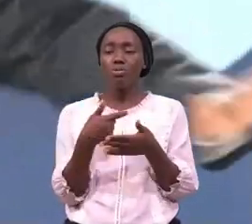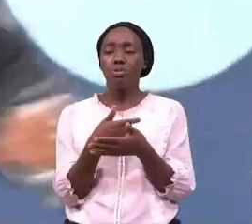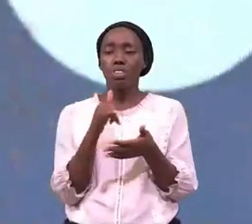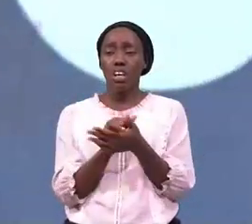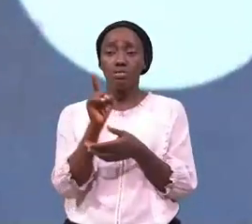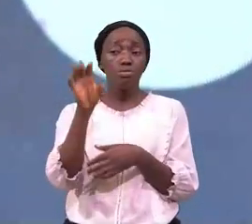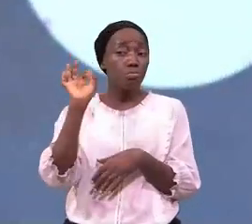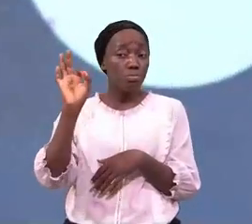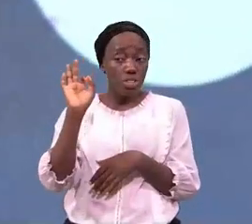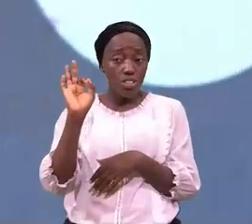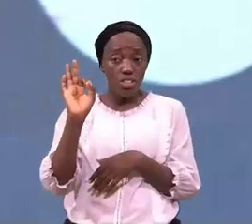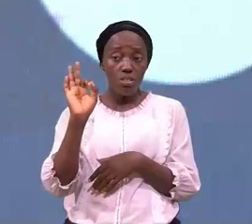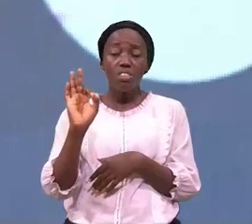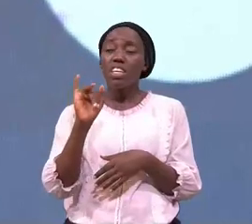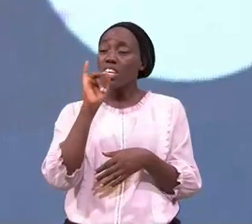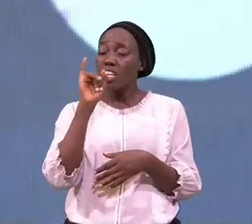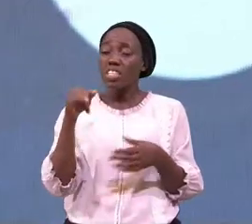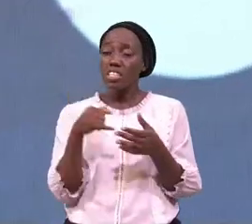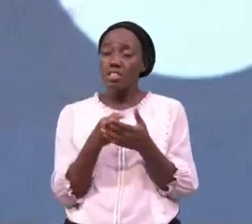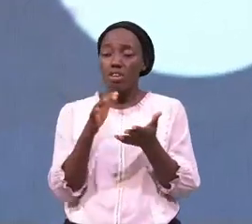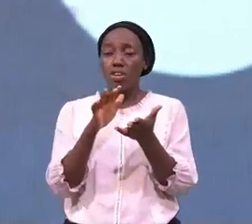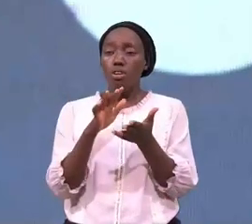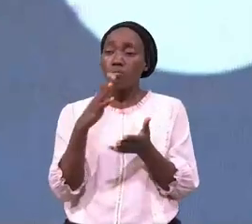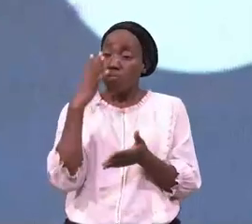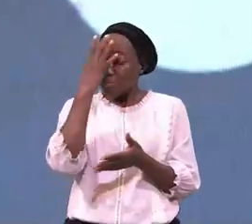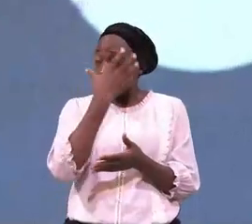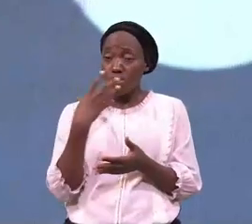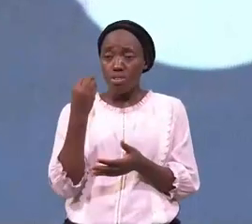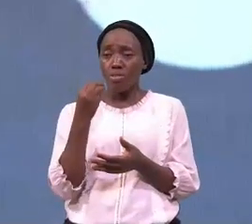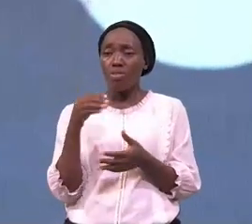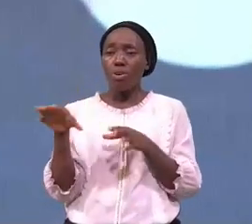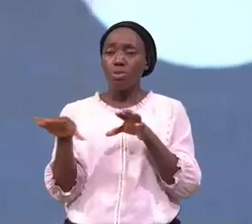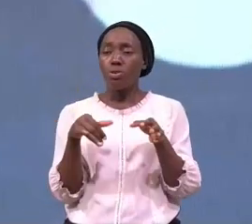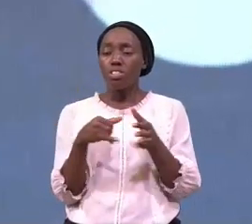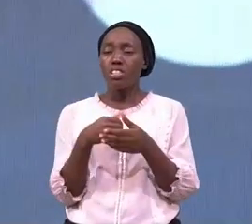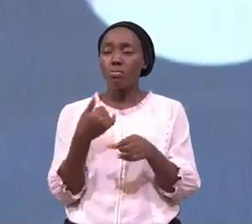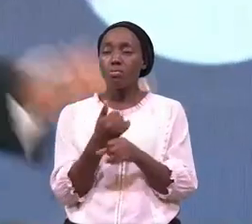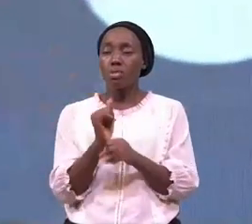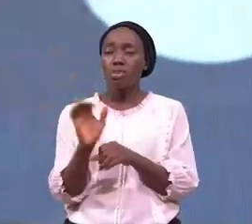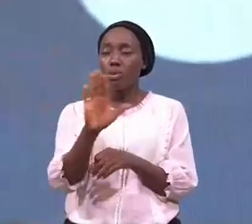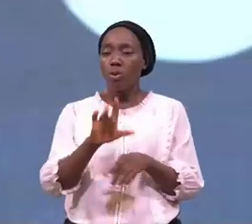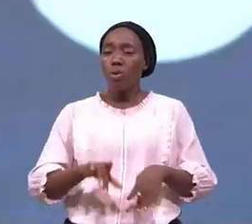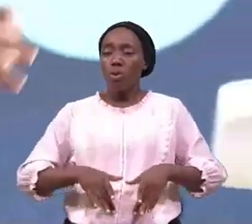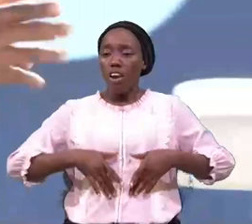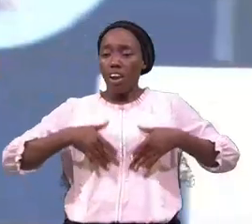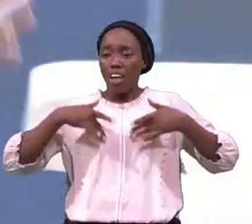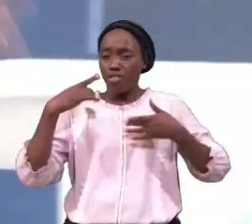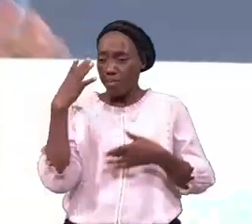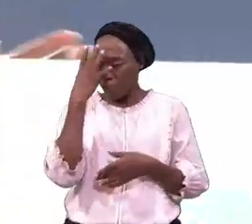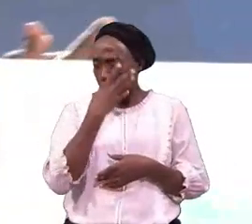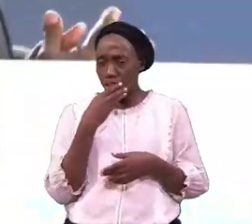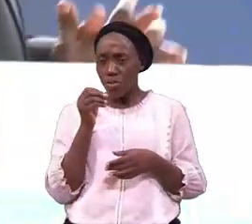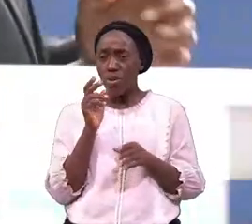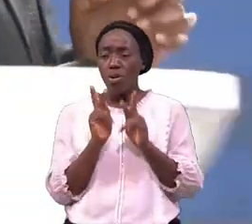l'évangile que tu prêches, est-ce qu'il est glorieux? Est-ce qu'il rend ta vie glorieux?